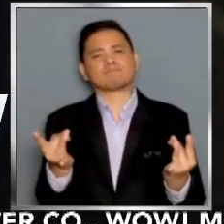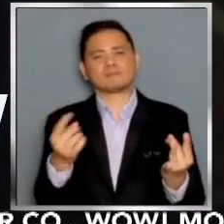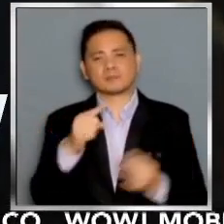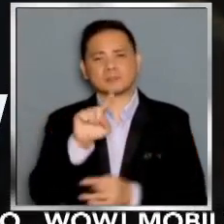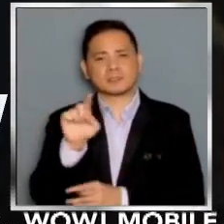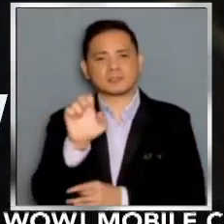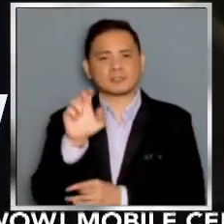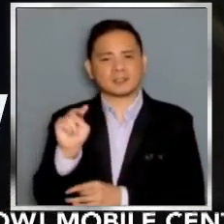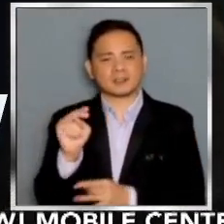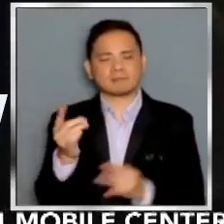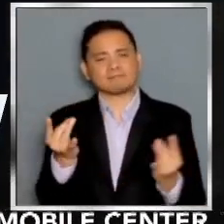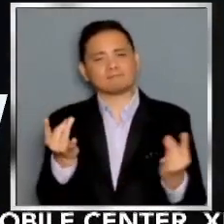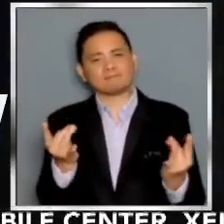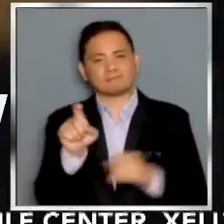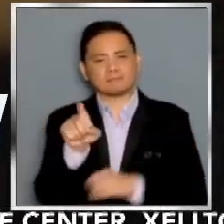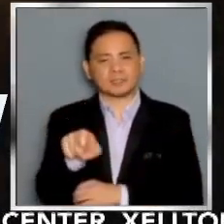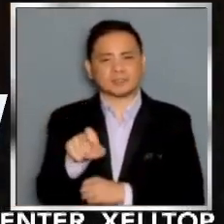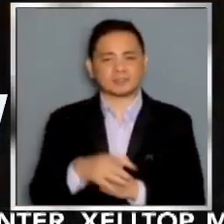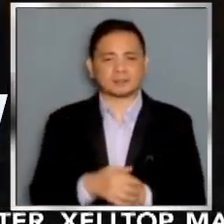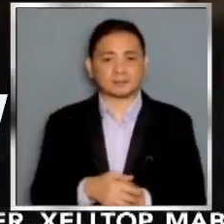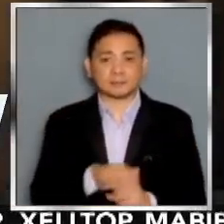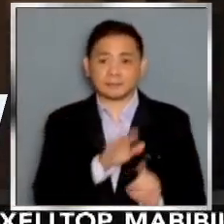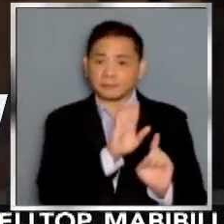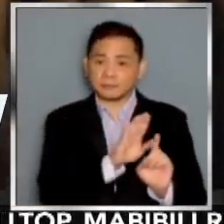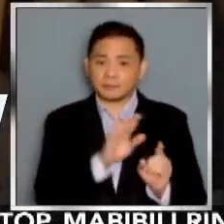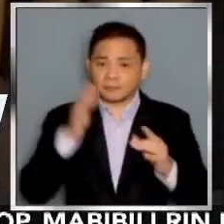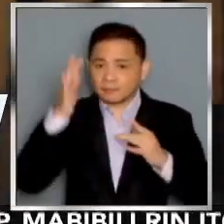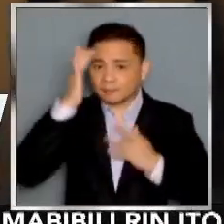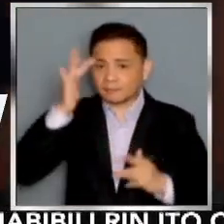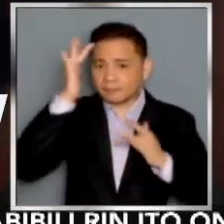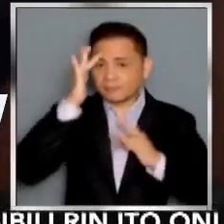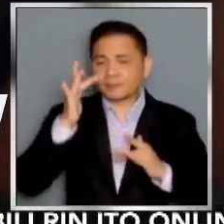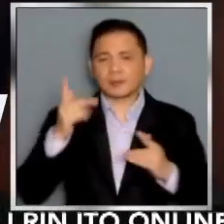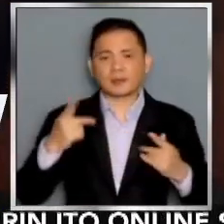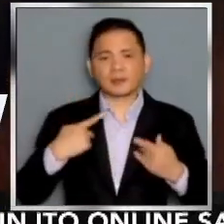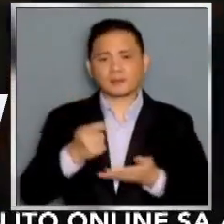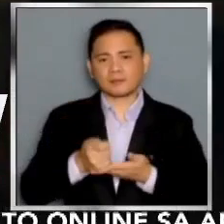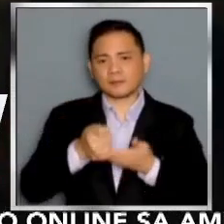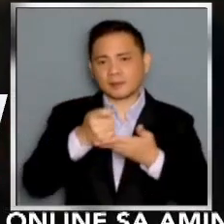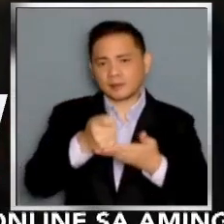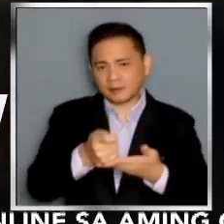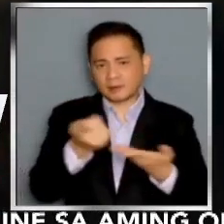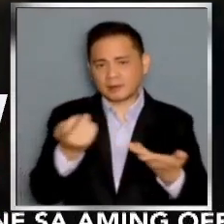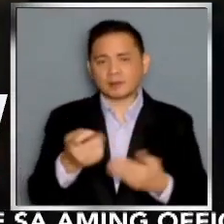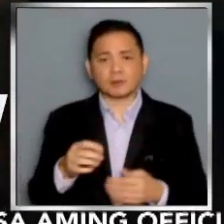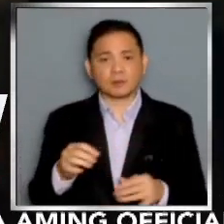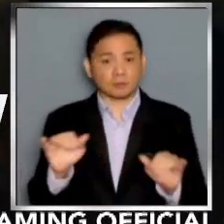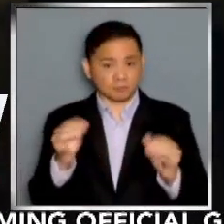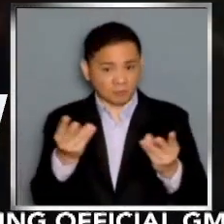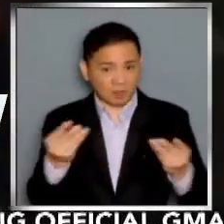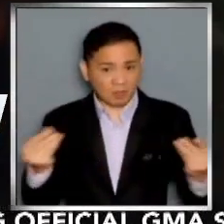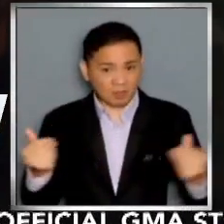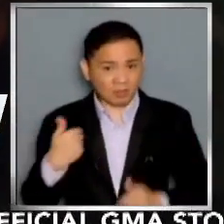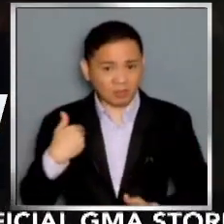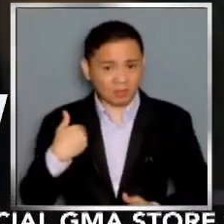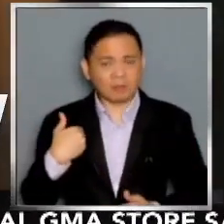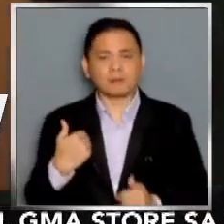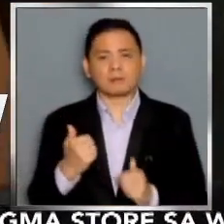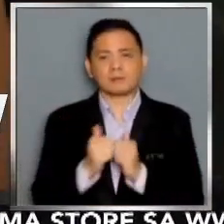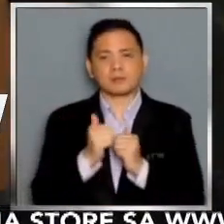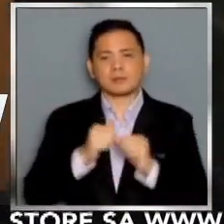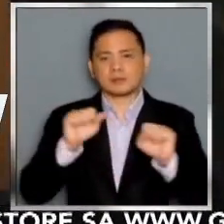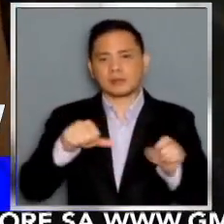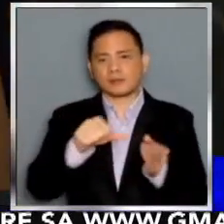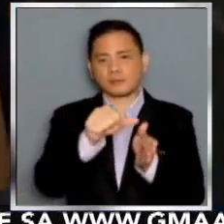raw si David sa kanyang medical condition. At kung hindi raw ito makuha sa treatment, maaari raw siyang dumaan sa operasyon.